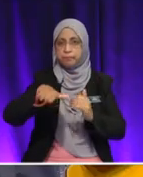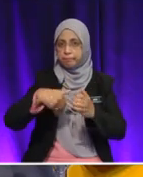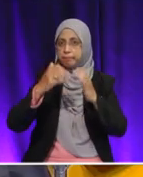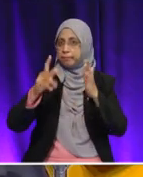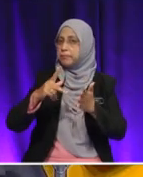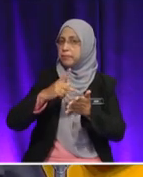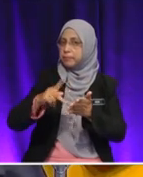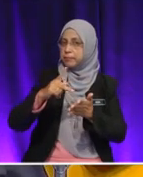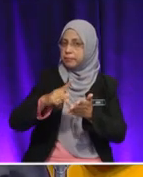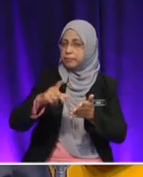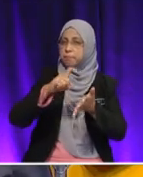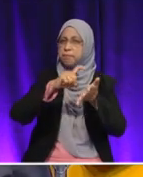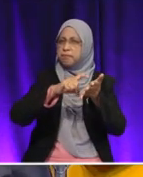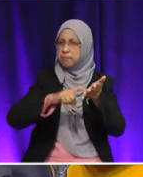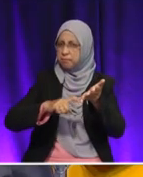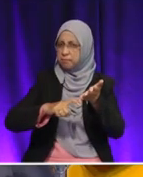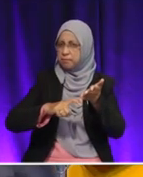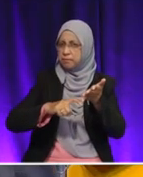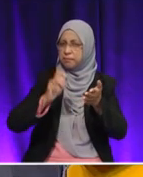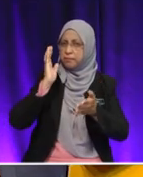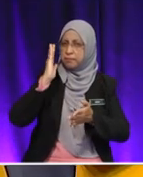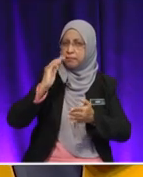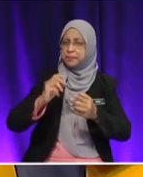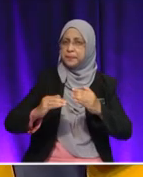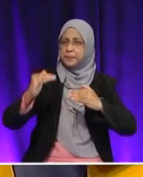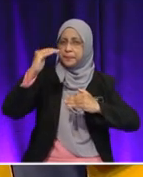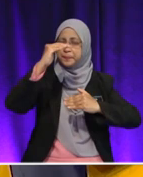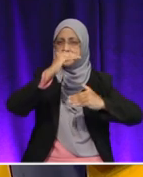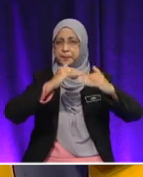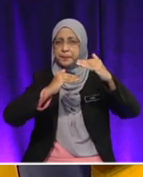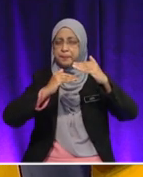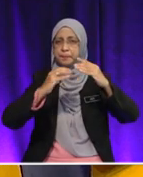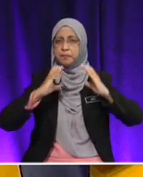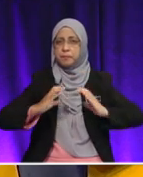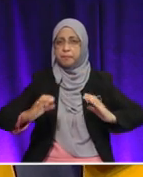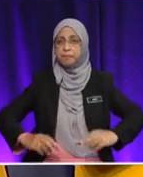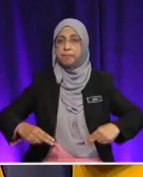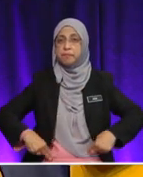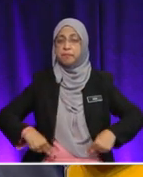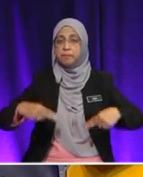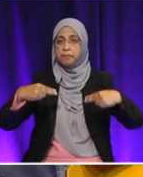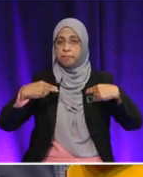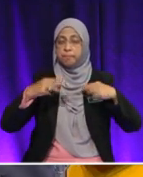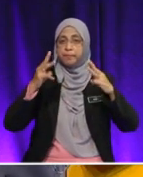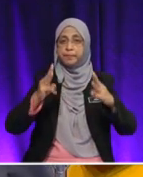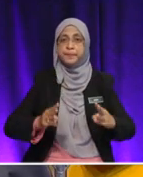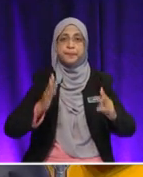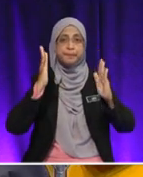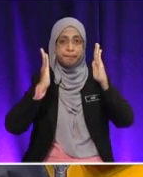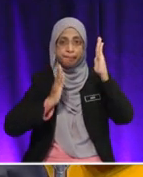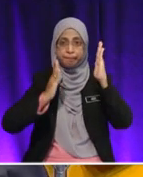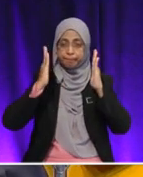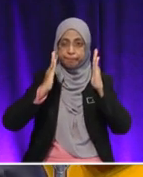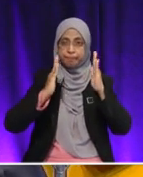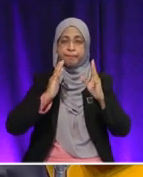akan meningkatkan taraf hidup sosial setiap masyarakat seterusnya yang terakhir pula menjamin kebebasan hak asasi